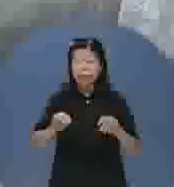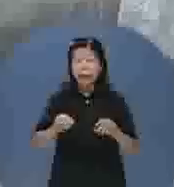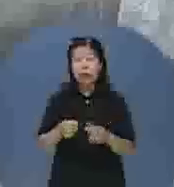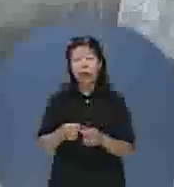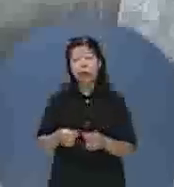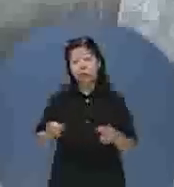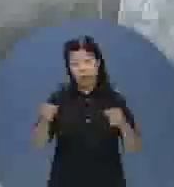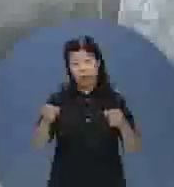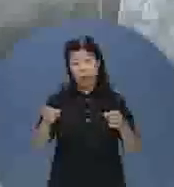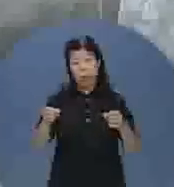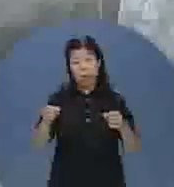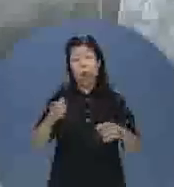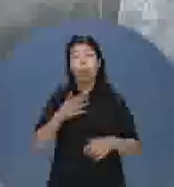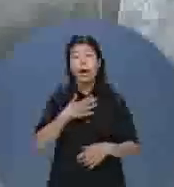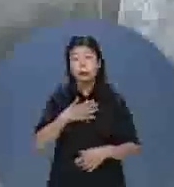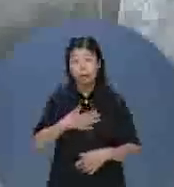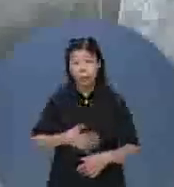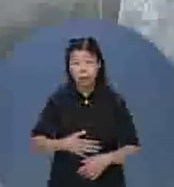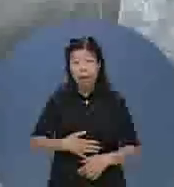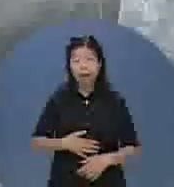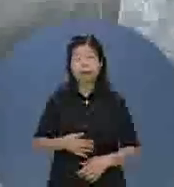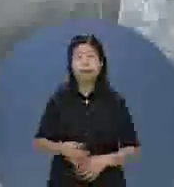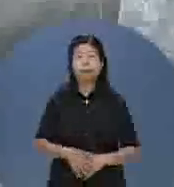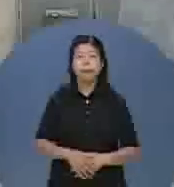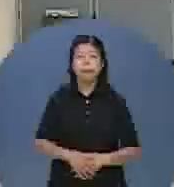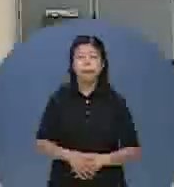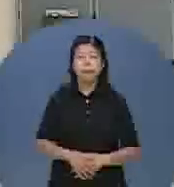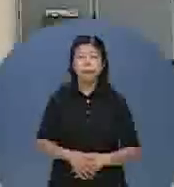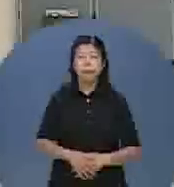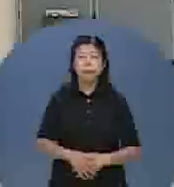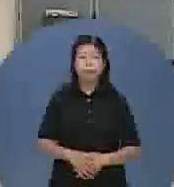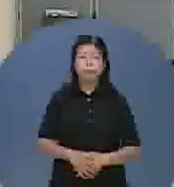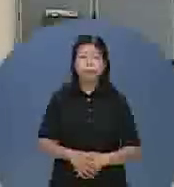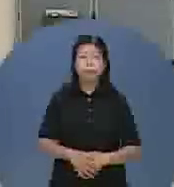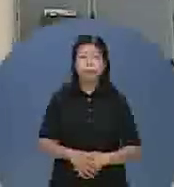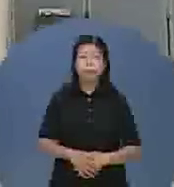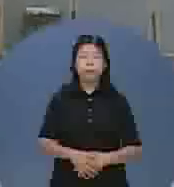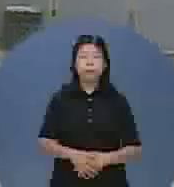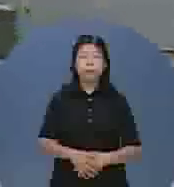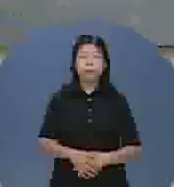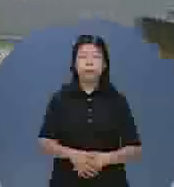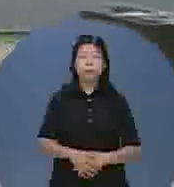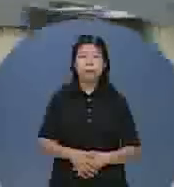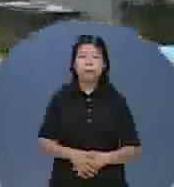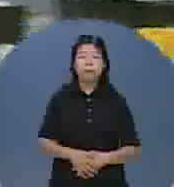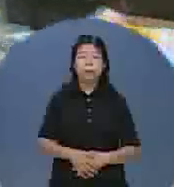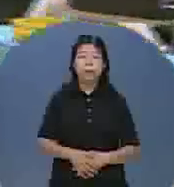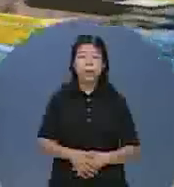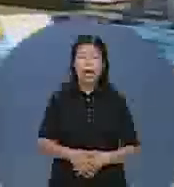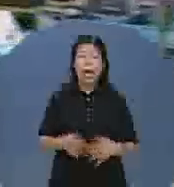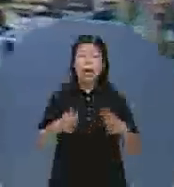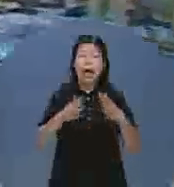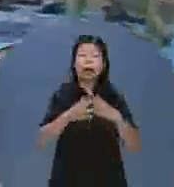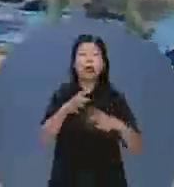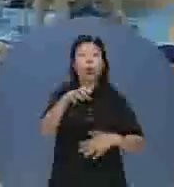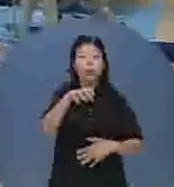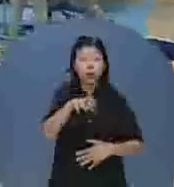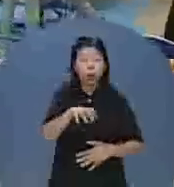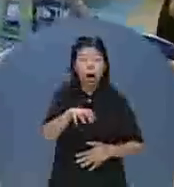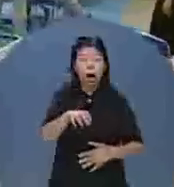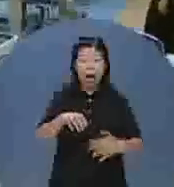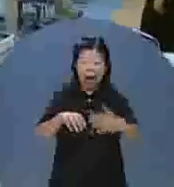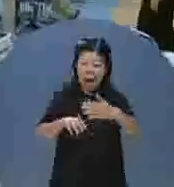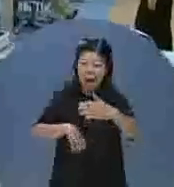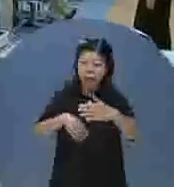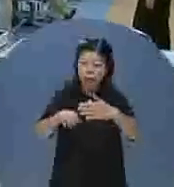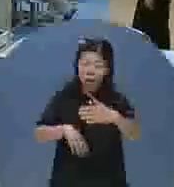うです。 展示のほか会場には発掘や